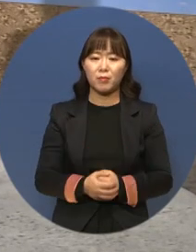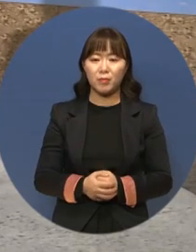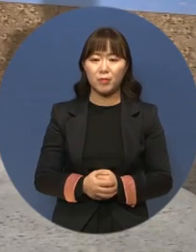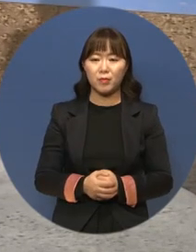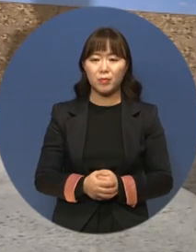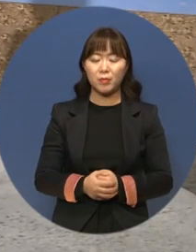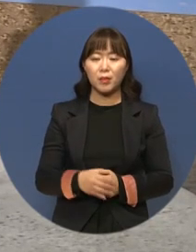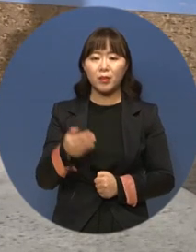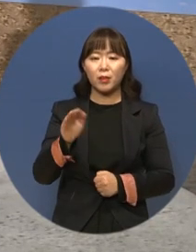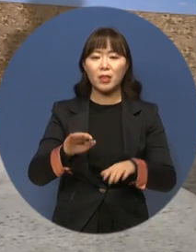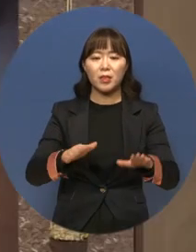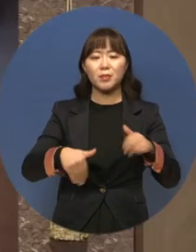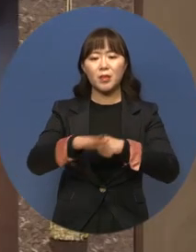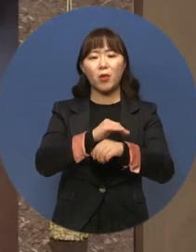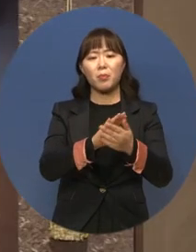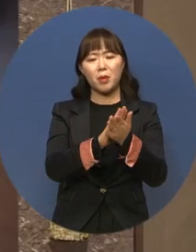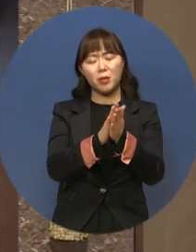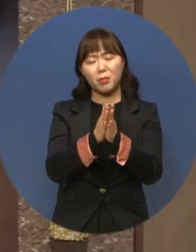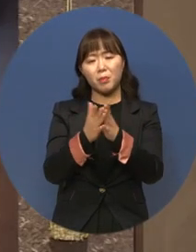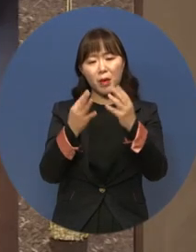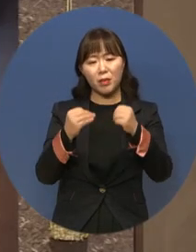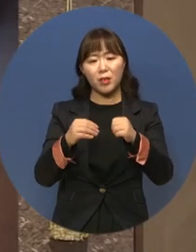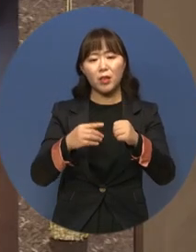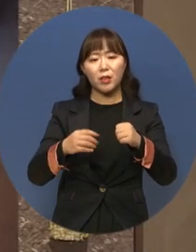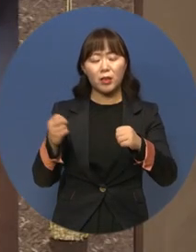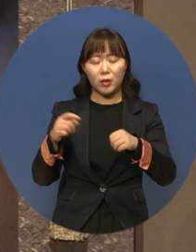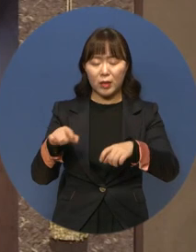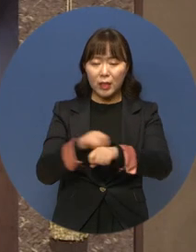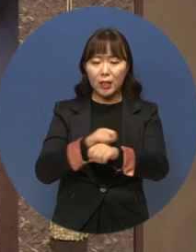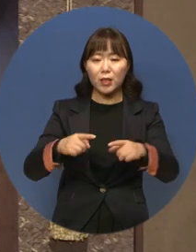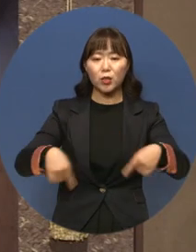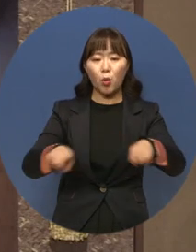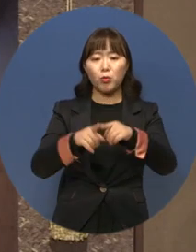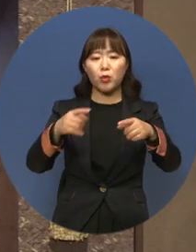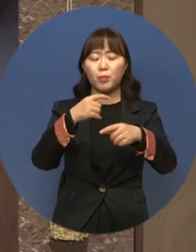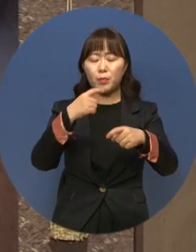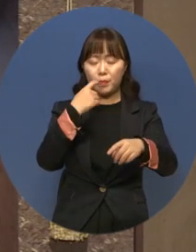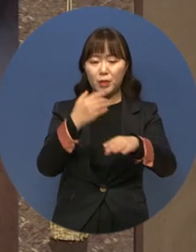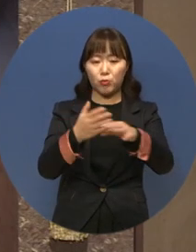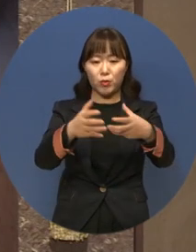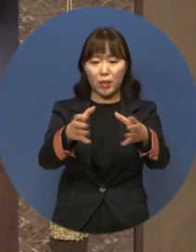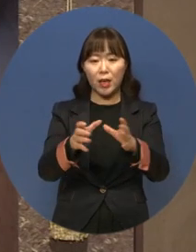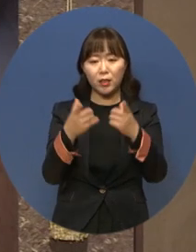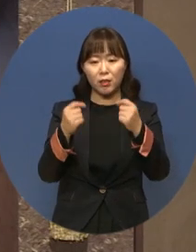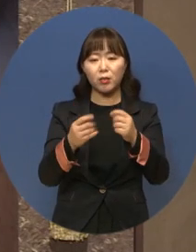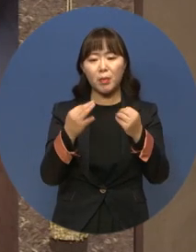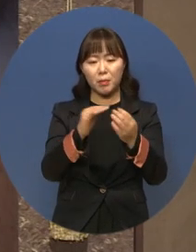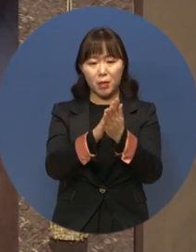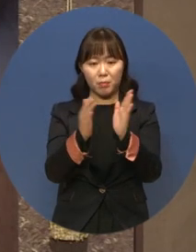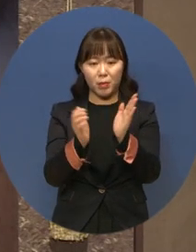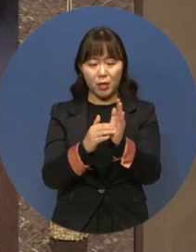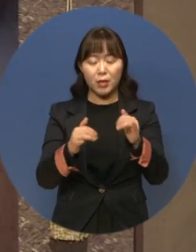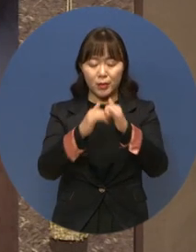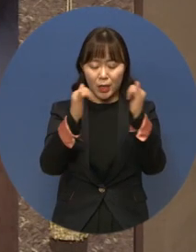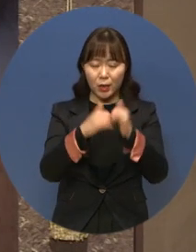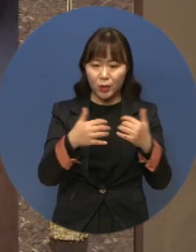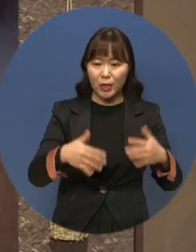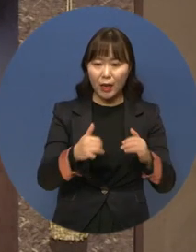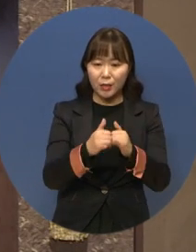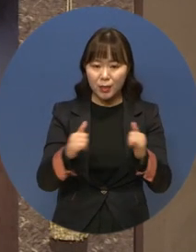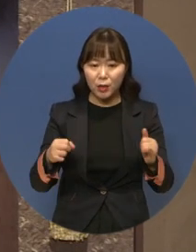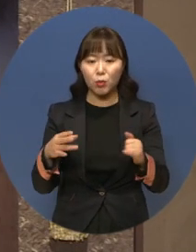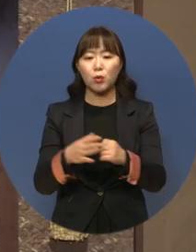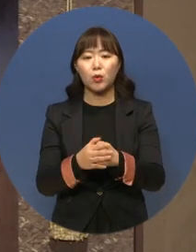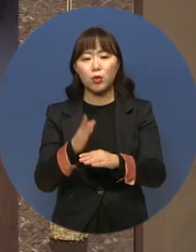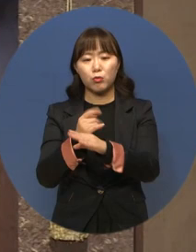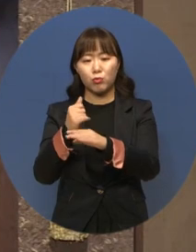이제 많이 바뀌었죠. 저희 당이 예, 예. 특히 더불어민주당이 그런 부분들은 많이 변화가 있죠. 네. 사회적 약자,